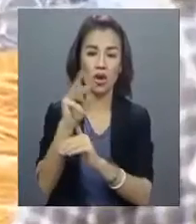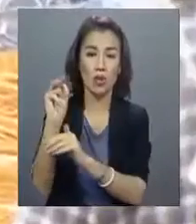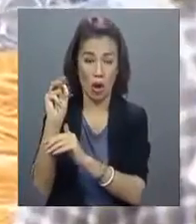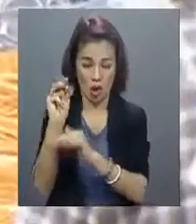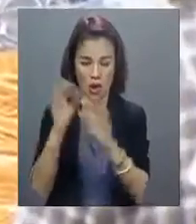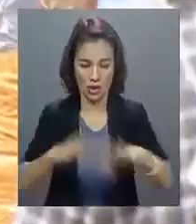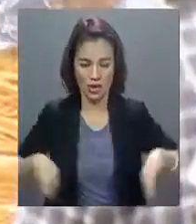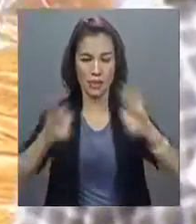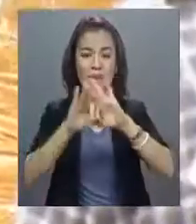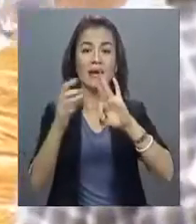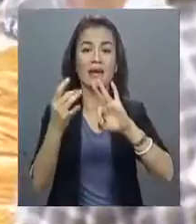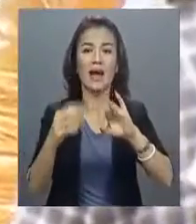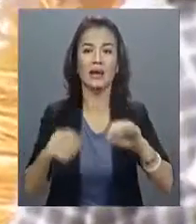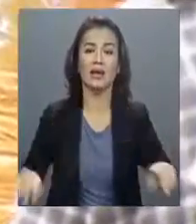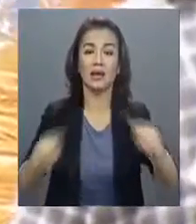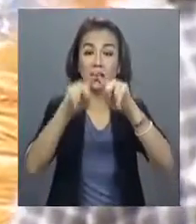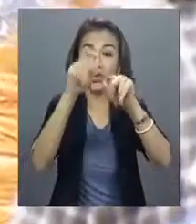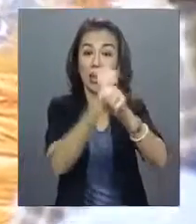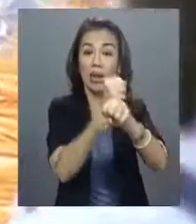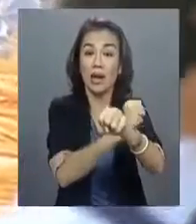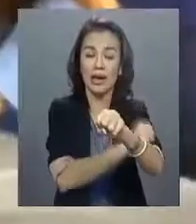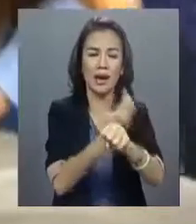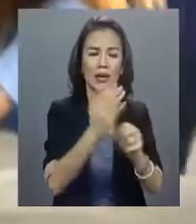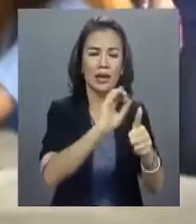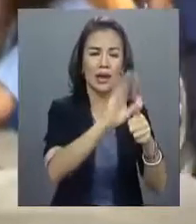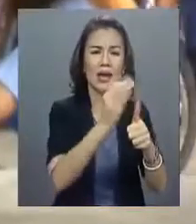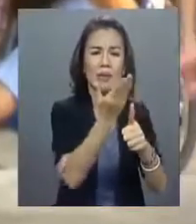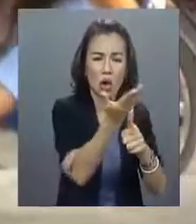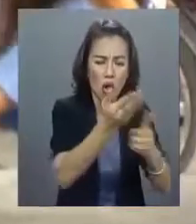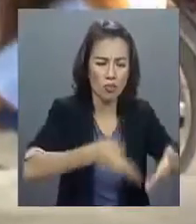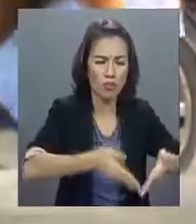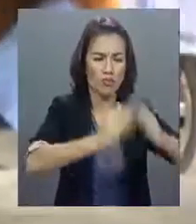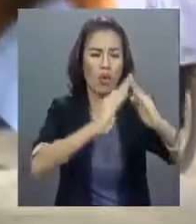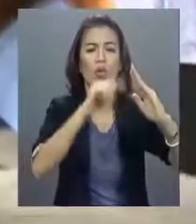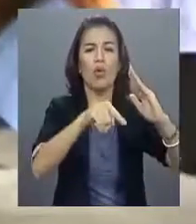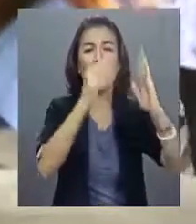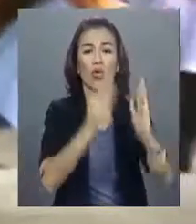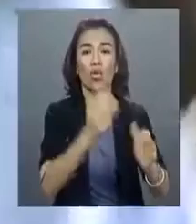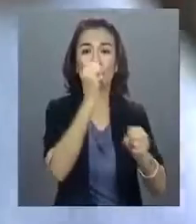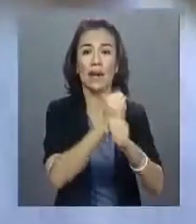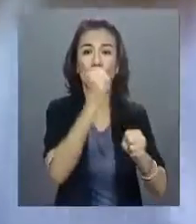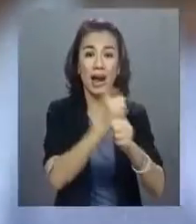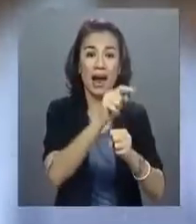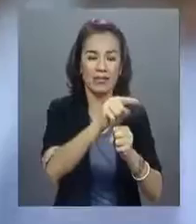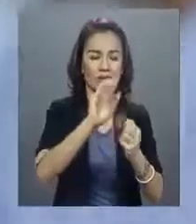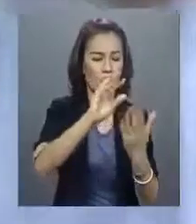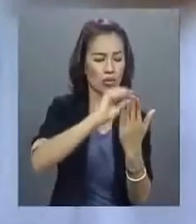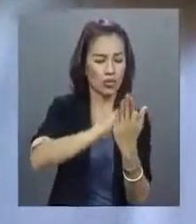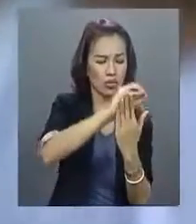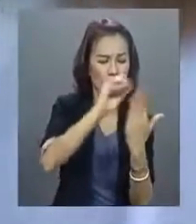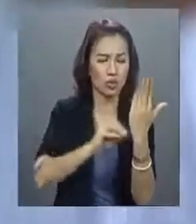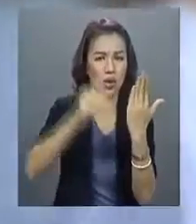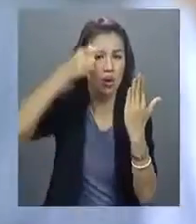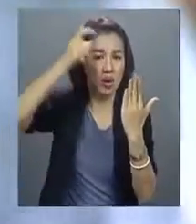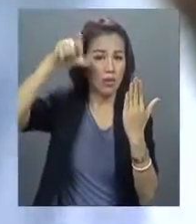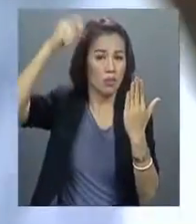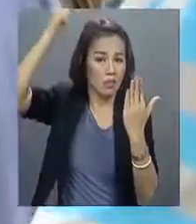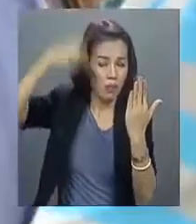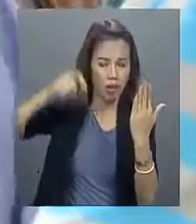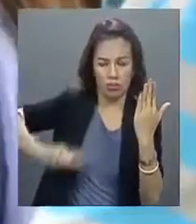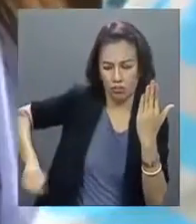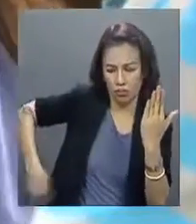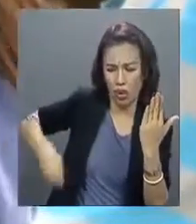ญคือกระทรวงแรงงานเสนอจัดตั้งศูนย์แรกรับเข้าทำงานและส่งกลับแรงงานต่างด้าวตามแนวชายแดนเพื่ออบรมให้ความรู้แรงงานต่างด้าวนะคะ